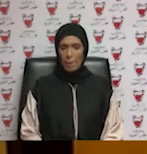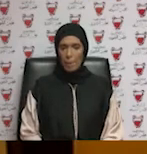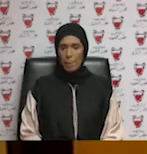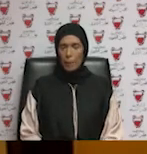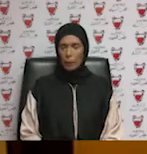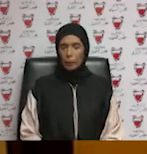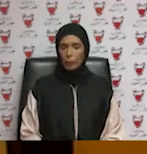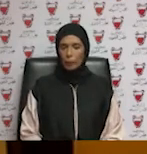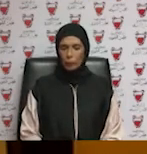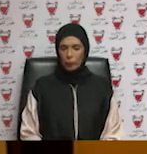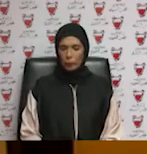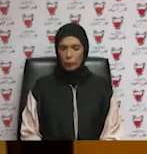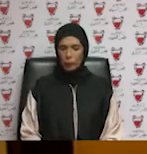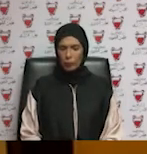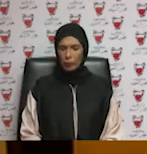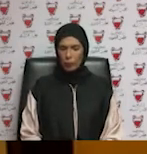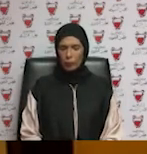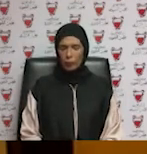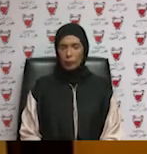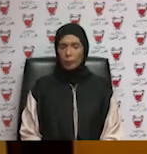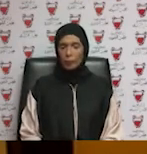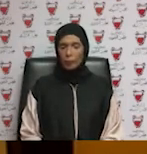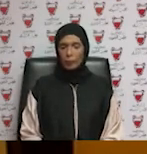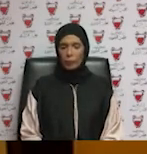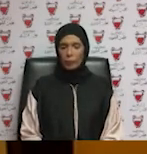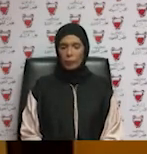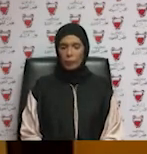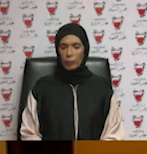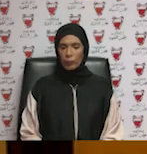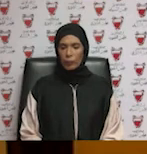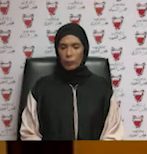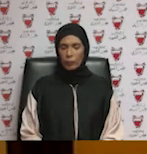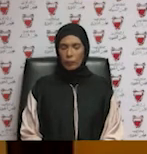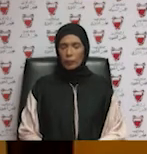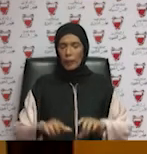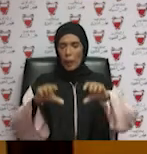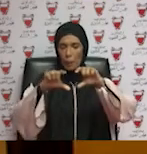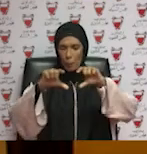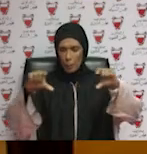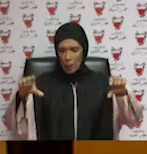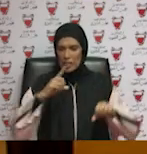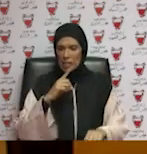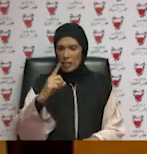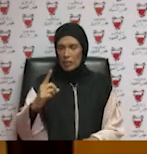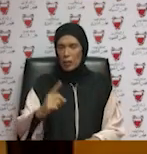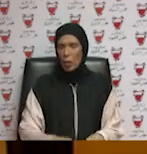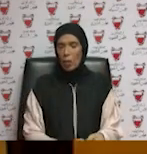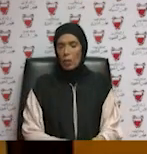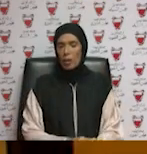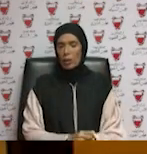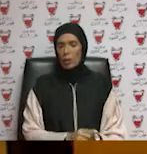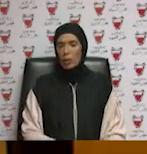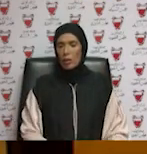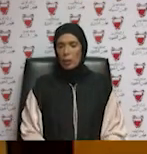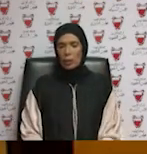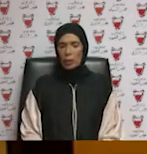تفضل سعادة الأخ فؤاد الحاجي، أن موضوع السنة واحدة تعطي المجال إلى